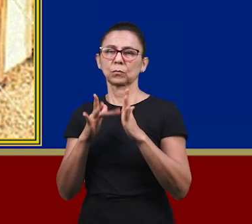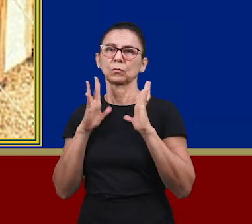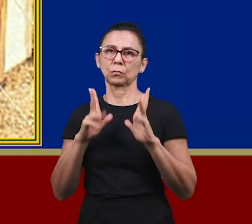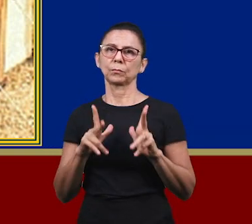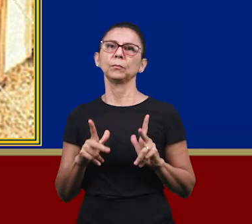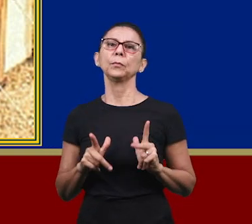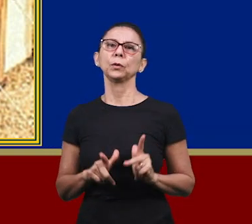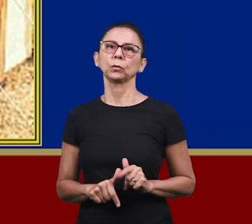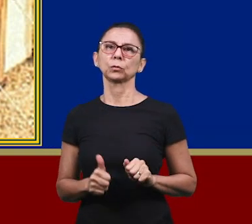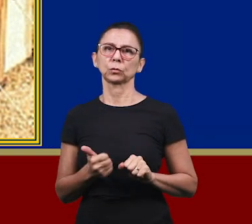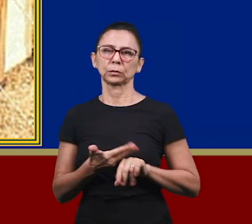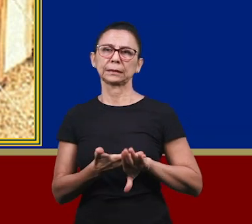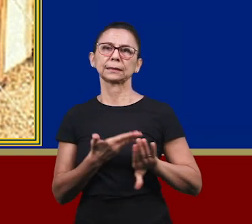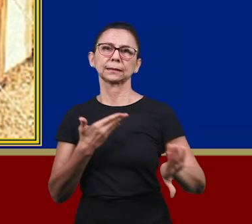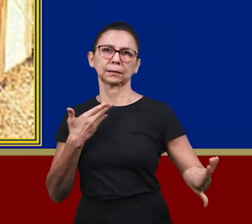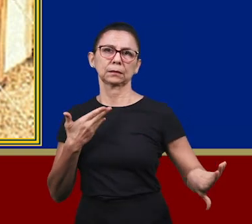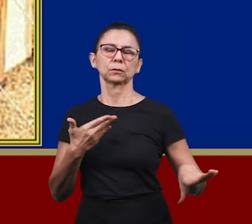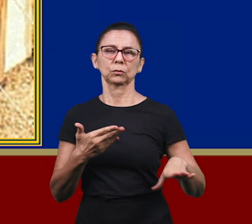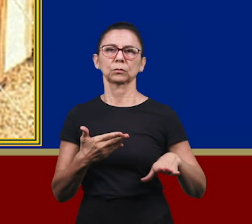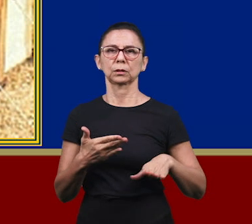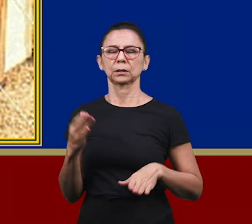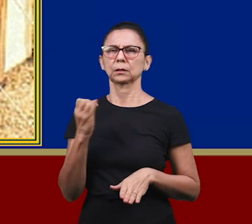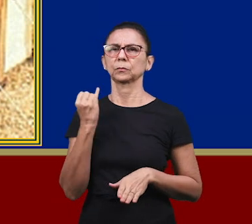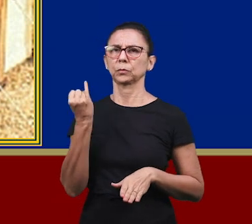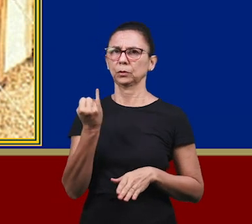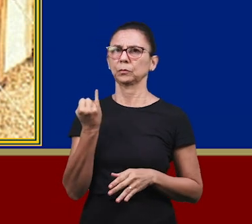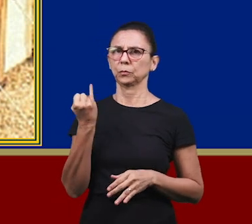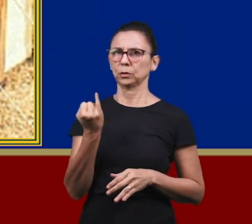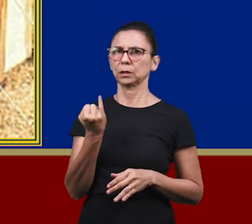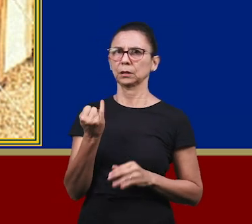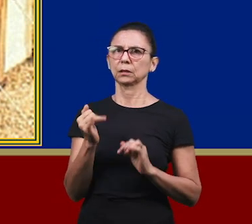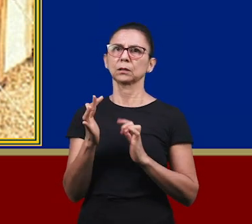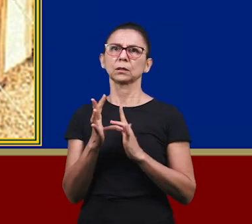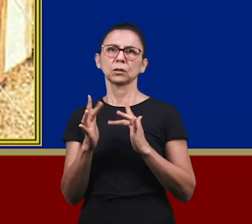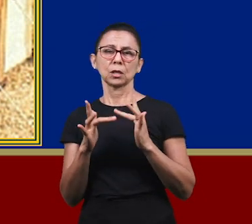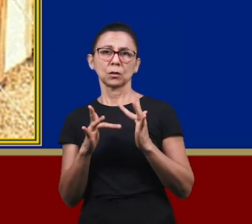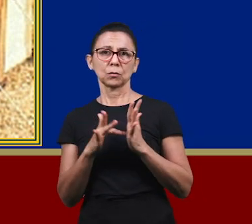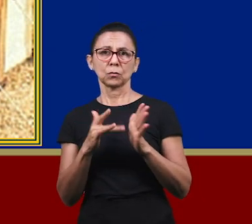sainteté, cela est très important. La sainteté du Seigneur Jésus